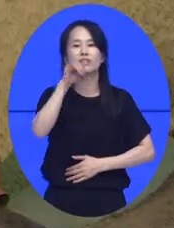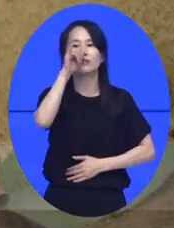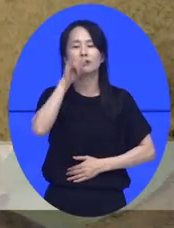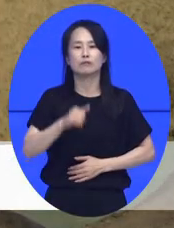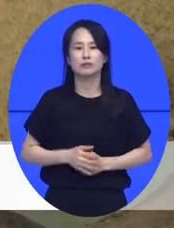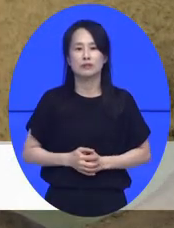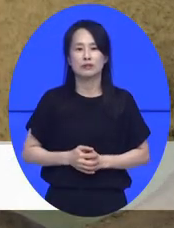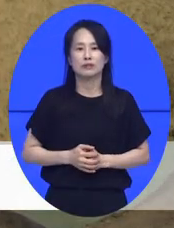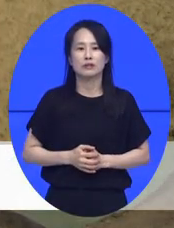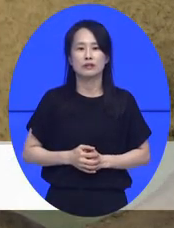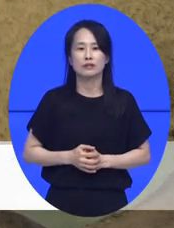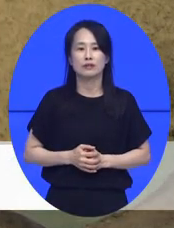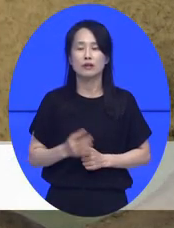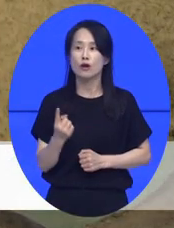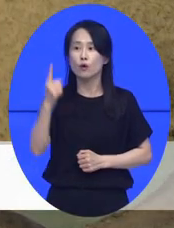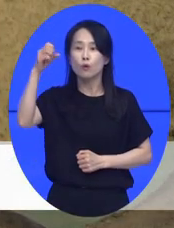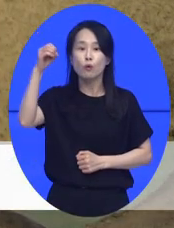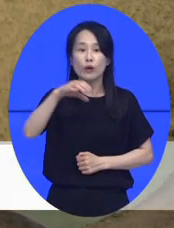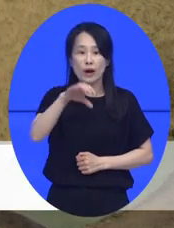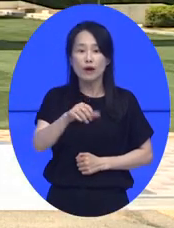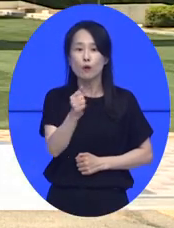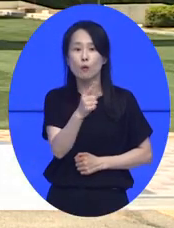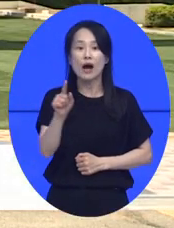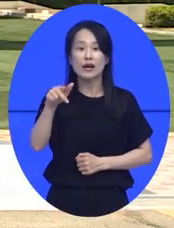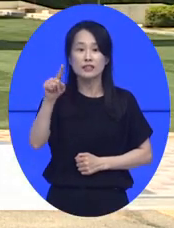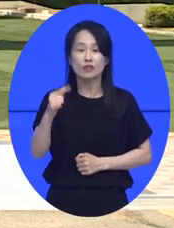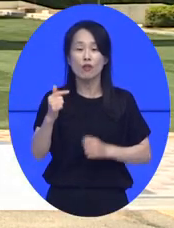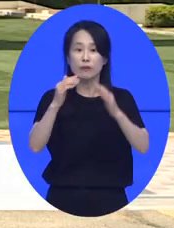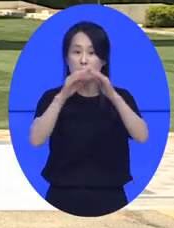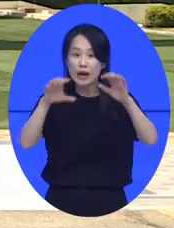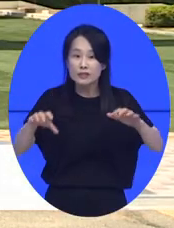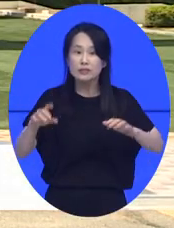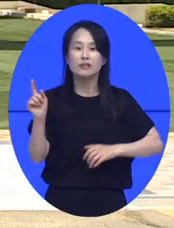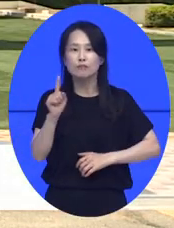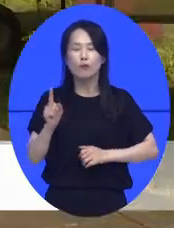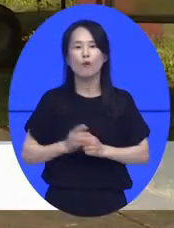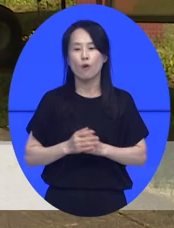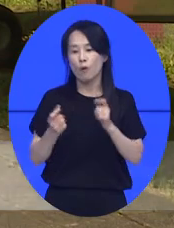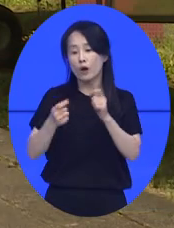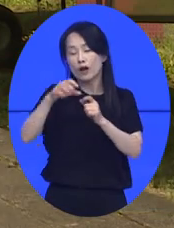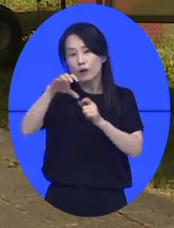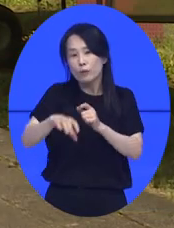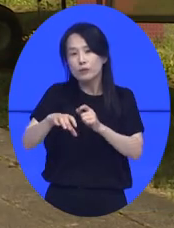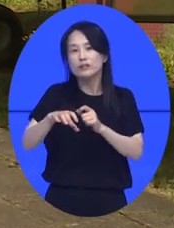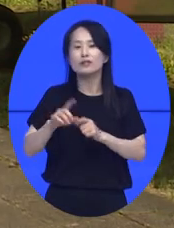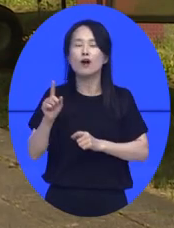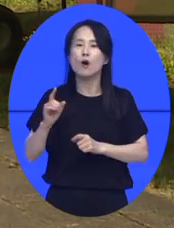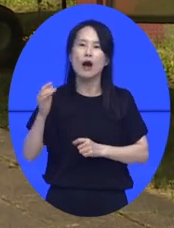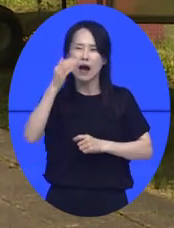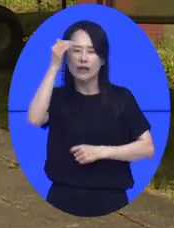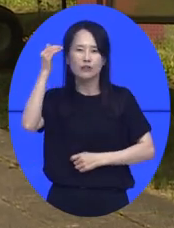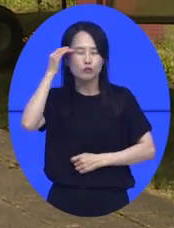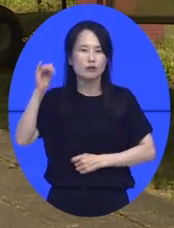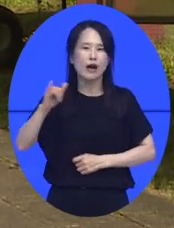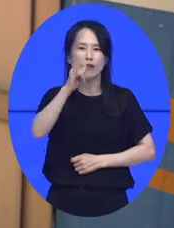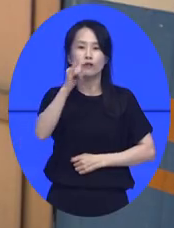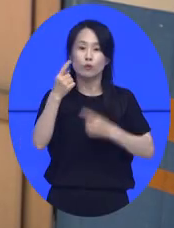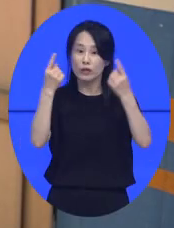또 다른 곳은 고양시 화전마을 화전역 인근에서 즐길 수 있는 한국항공대학교